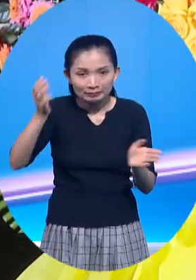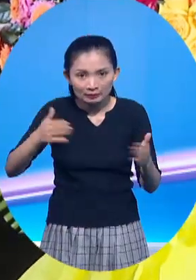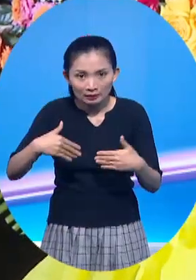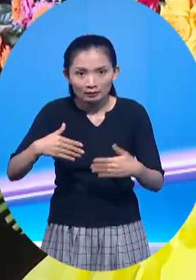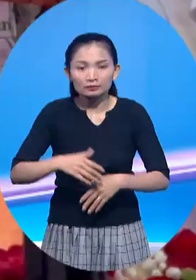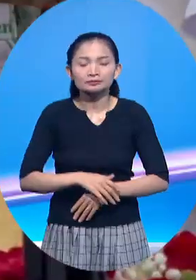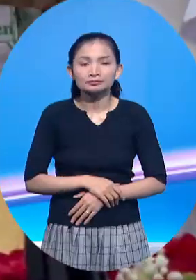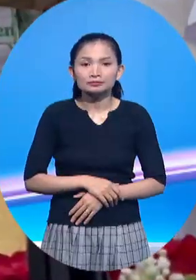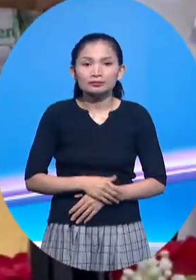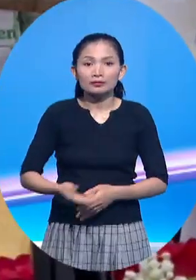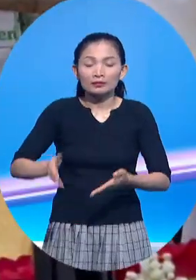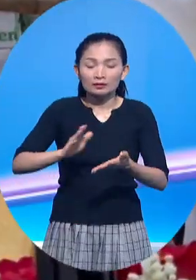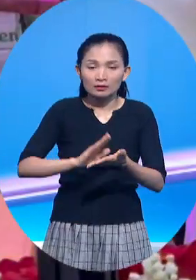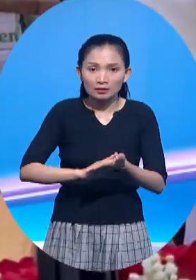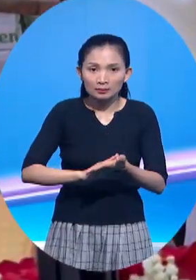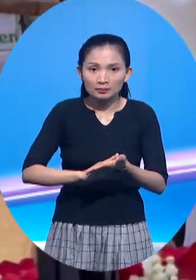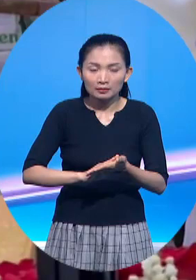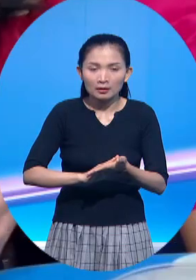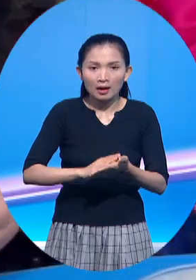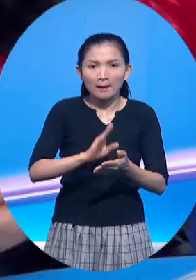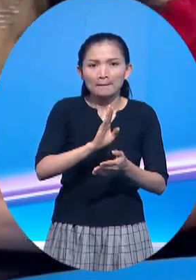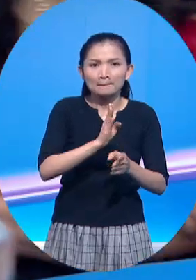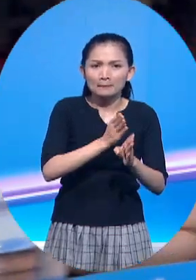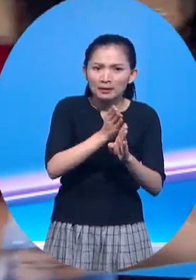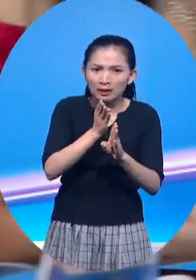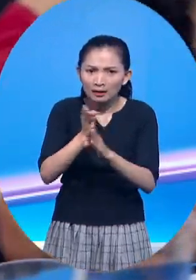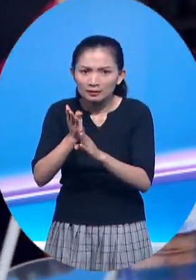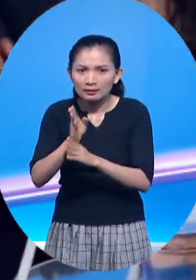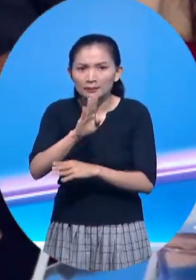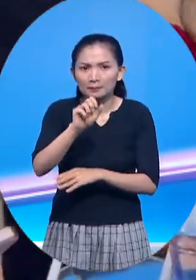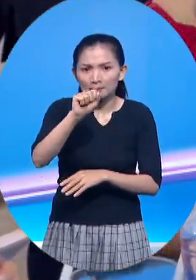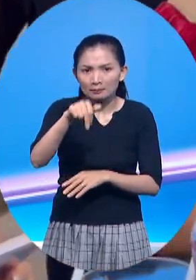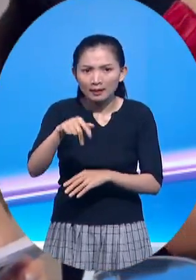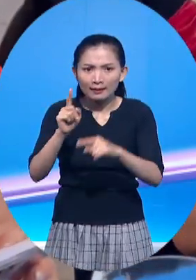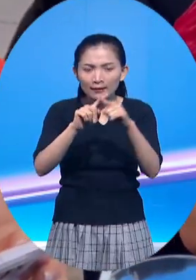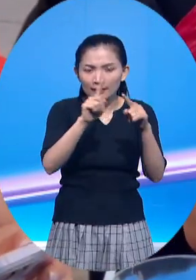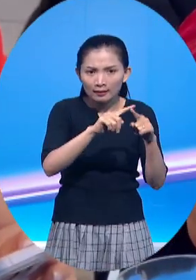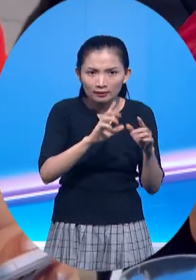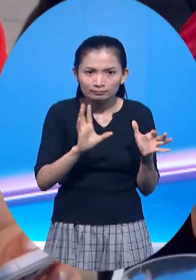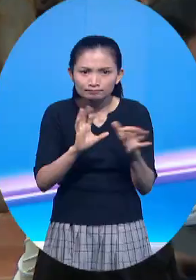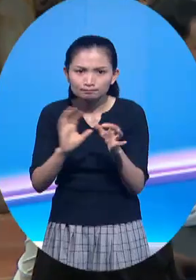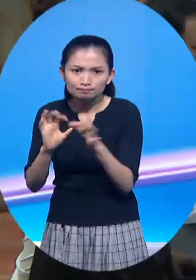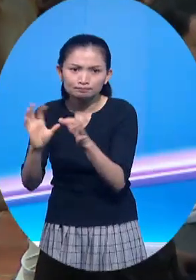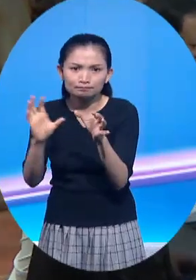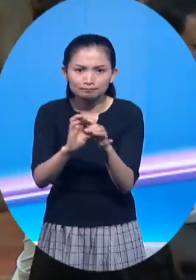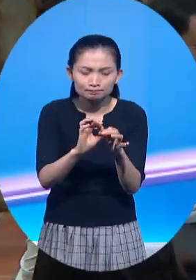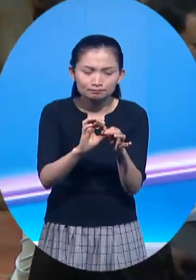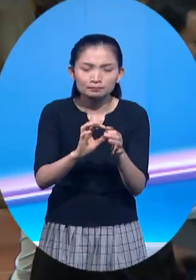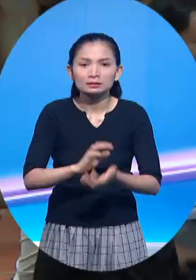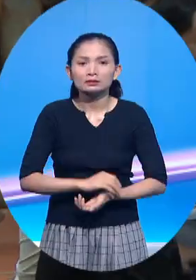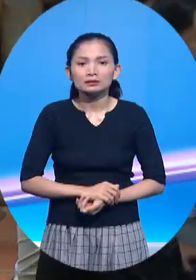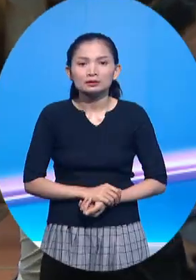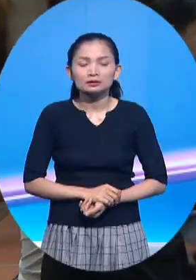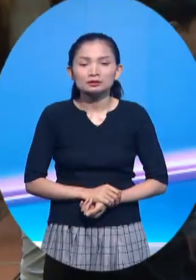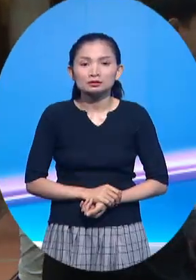thông và ban ngành đoàn thể địa phương sở tại, triển khai các chương trình, hoạt động hỗ trợ cộng đồng một cách kịp thời, ý nghĩa nhất. Cùng với